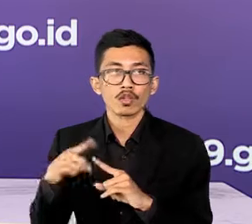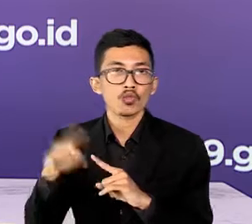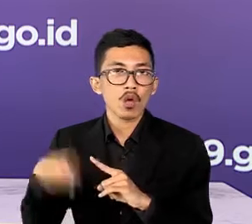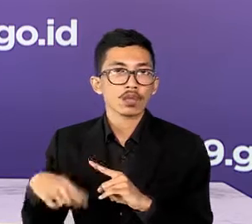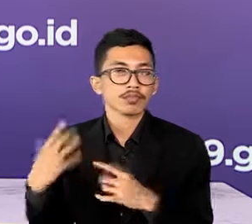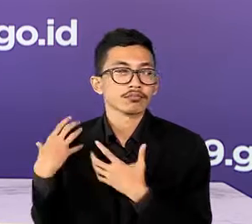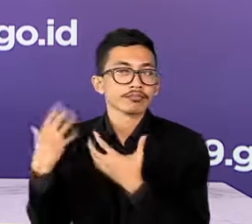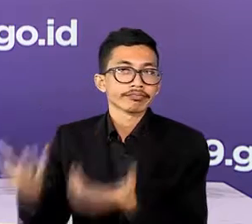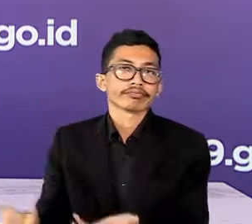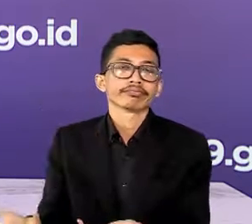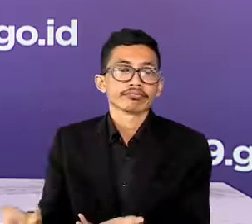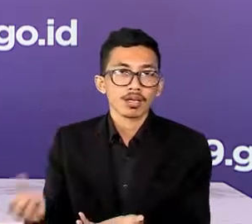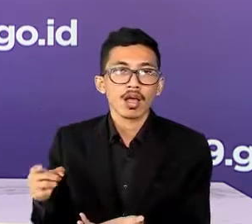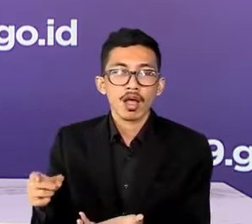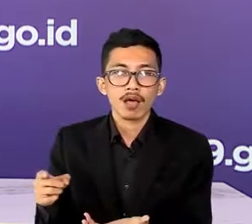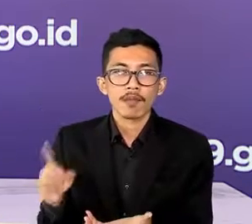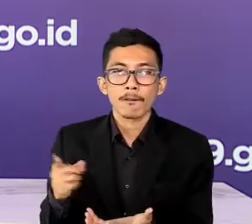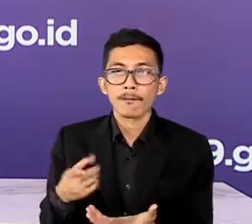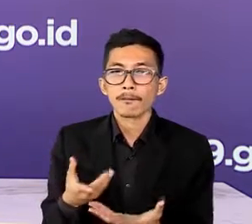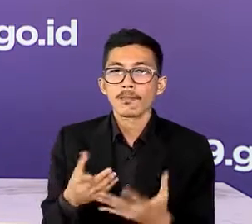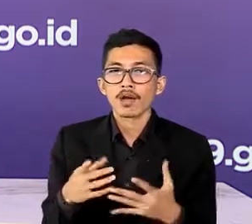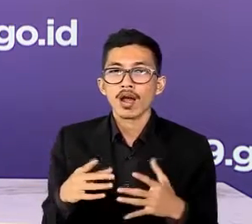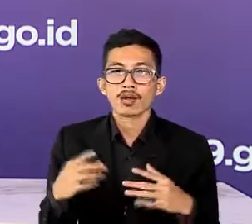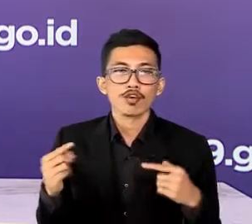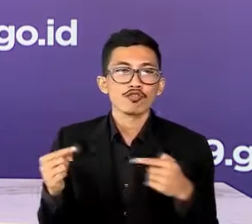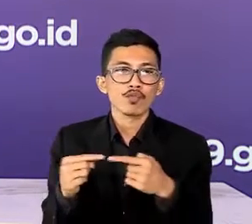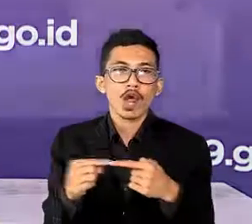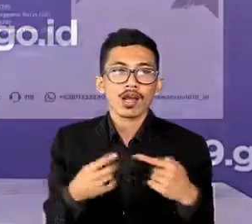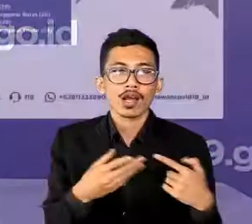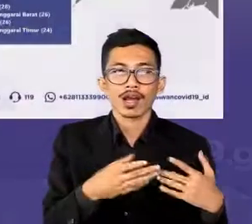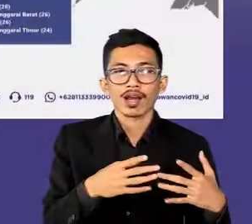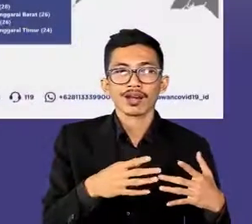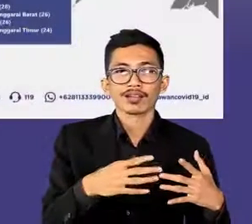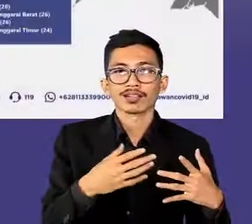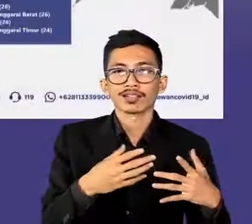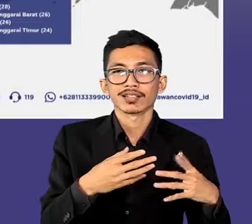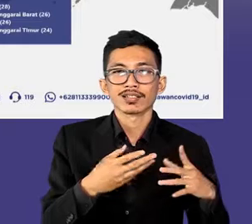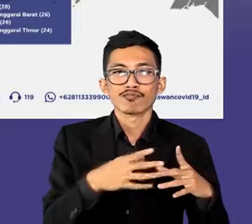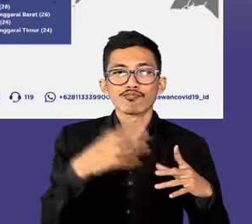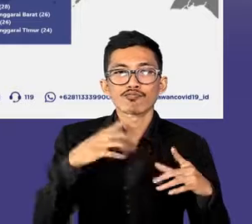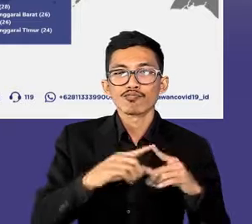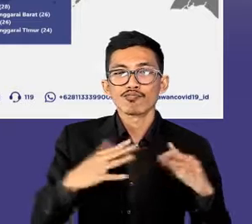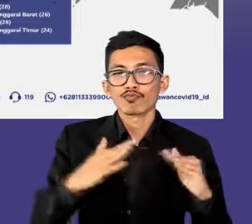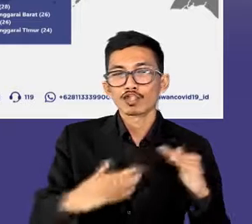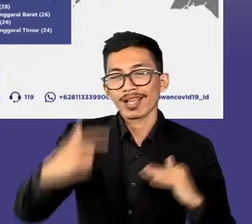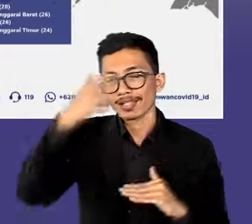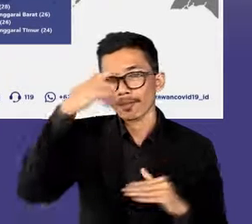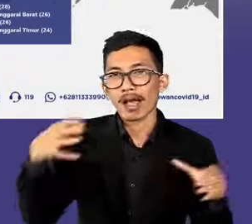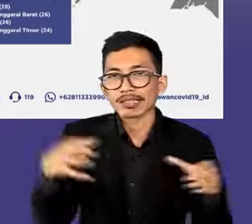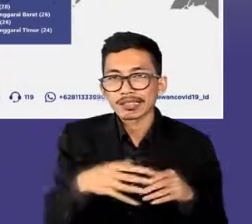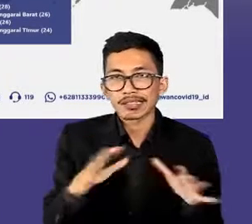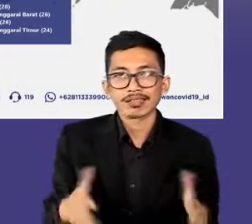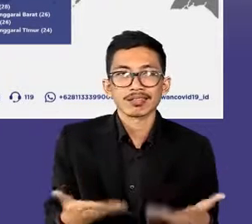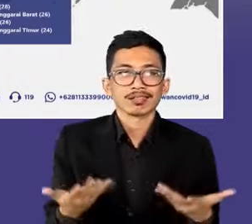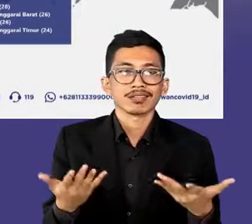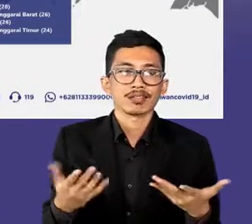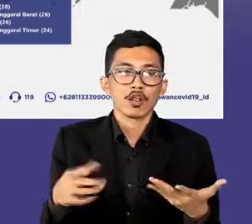bertambah karena harus menjadi perpanjangan tangan desa atau kelurahan maupun Puskesmas dalam penanganan konflik 19